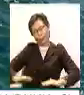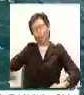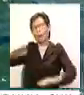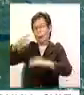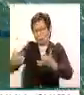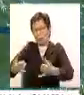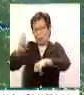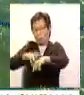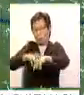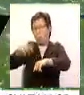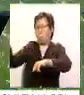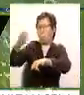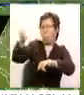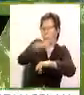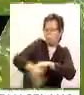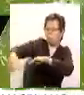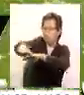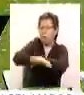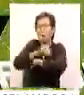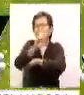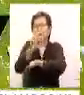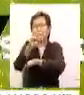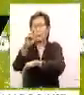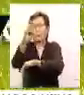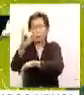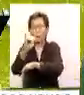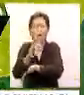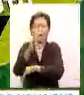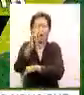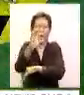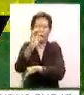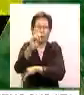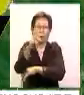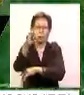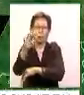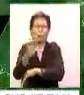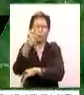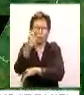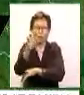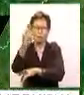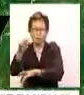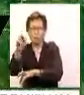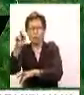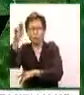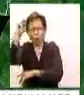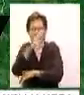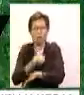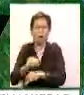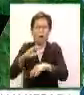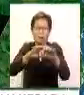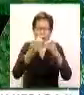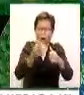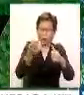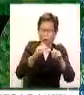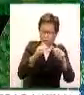lagi berkuat kuasa di kawasan perairan Samui, Kondor dan juga Reef North bagi kategori kedua, dan amaran kategori pertama